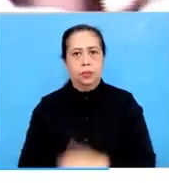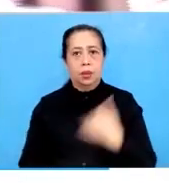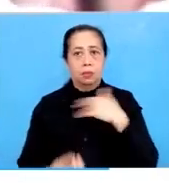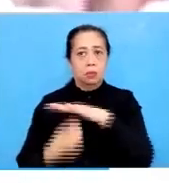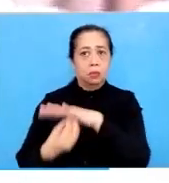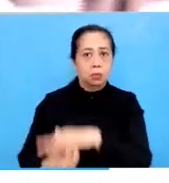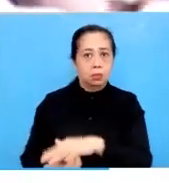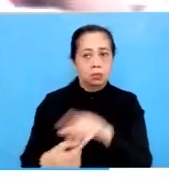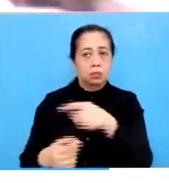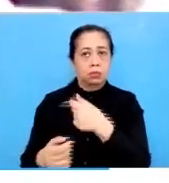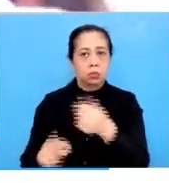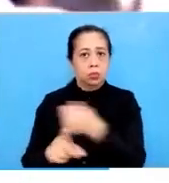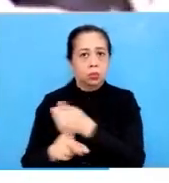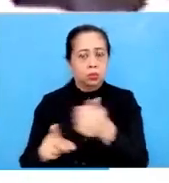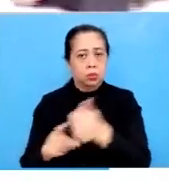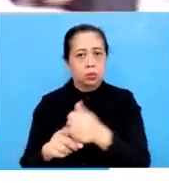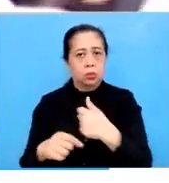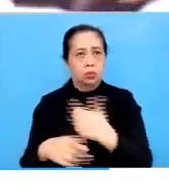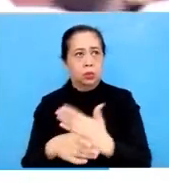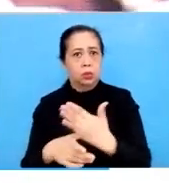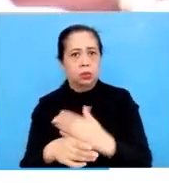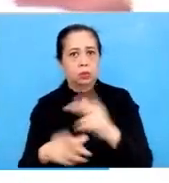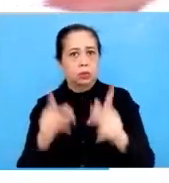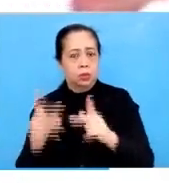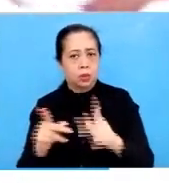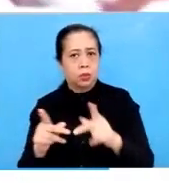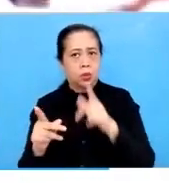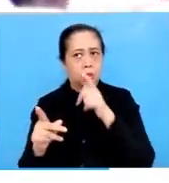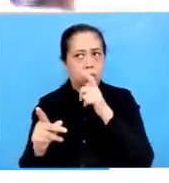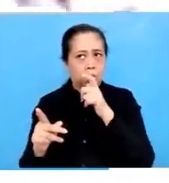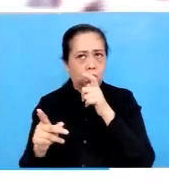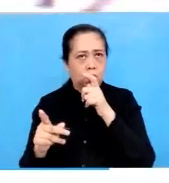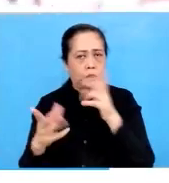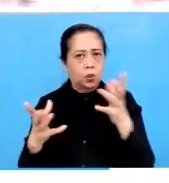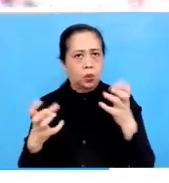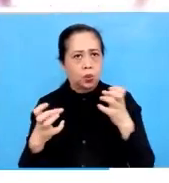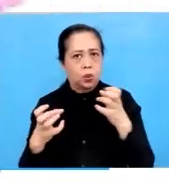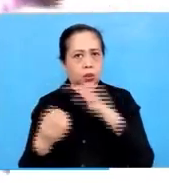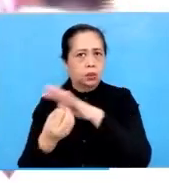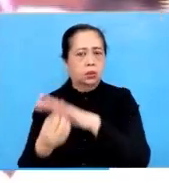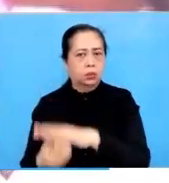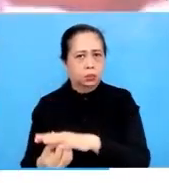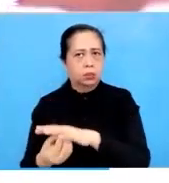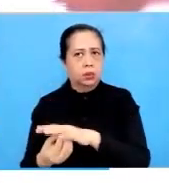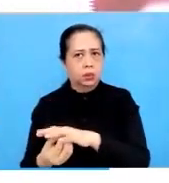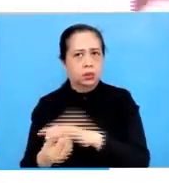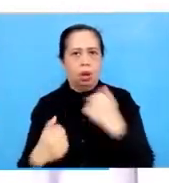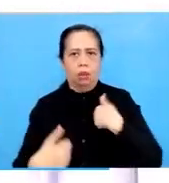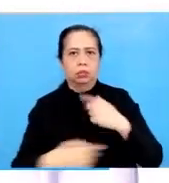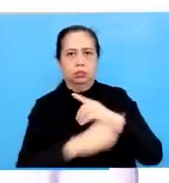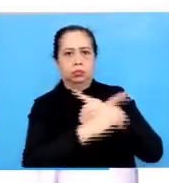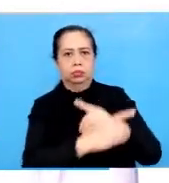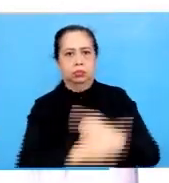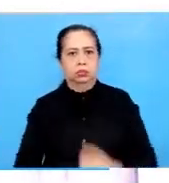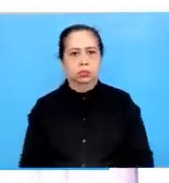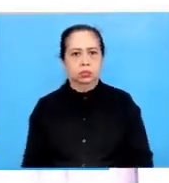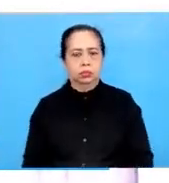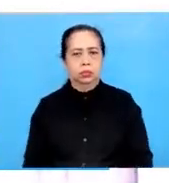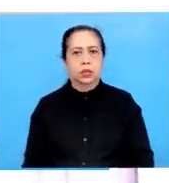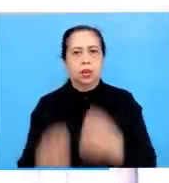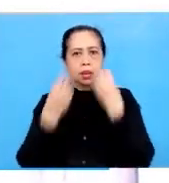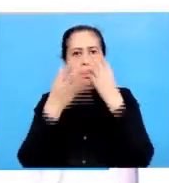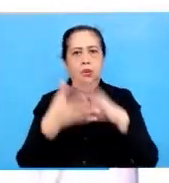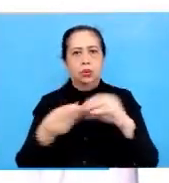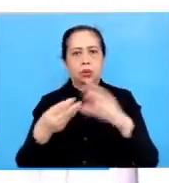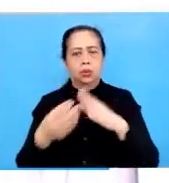na merong may gumagambalang tao na gustong mangapi, pinagtatanggol ko rin. Isinasalaysay ko sa mga apo